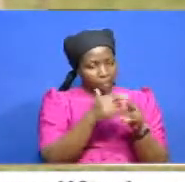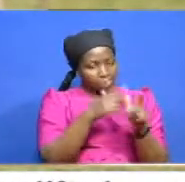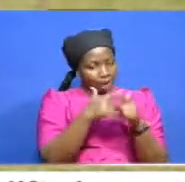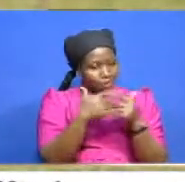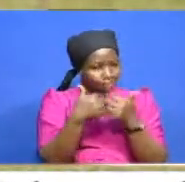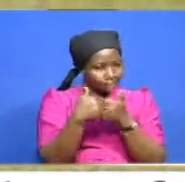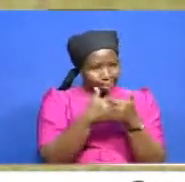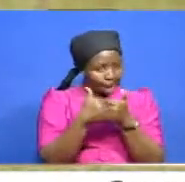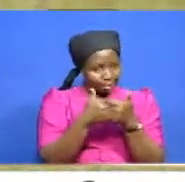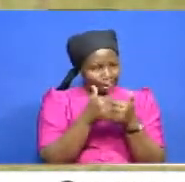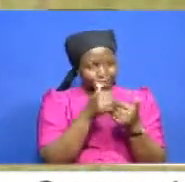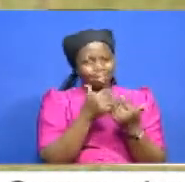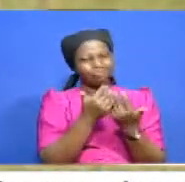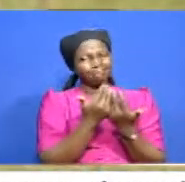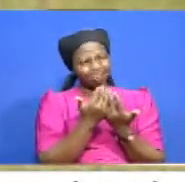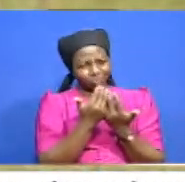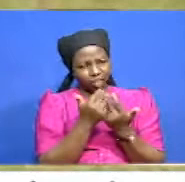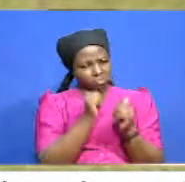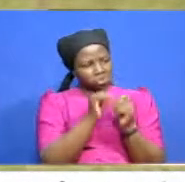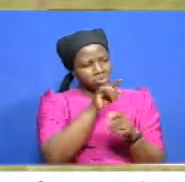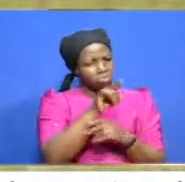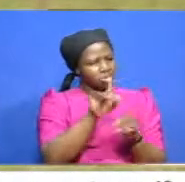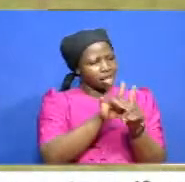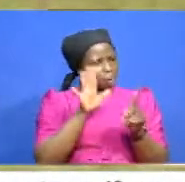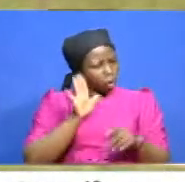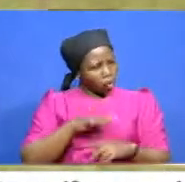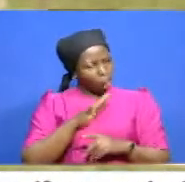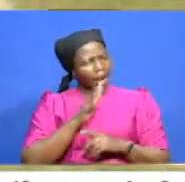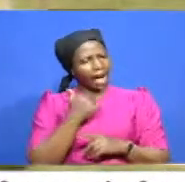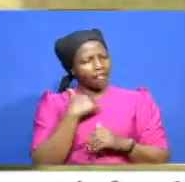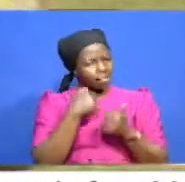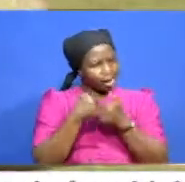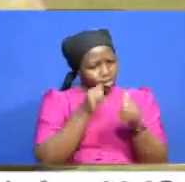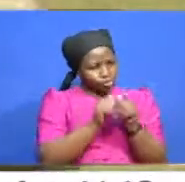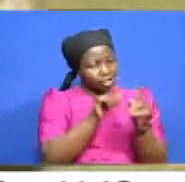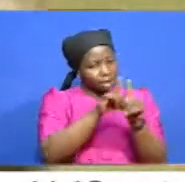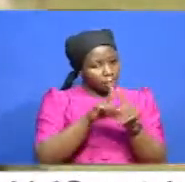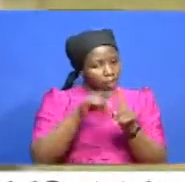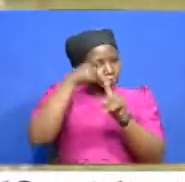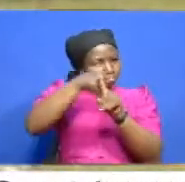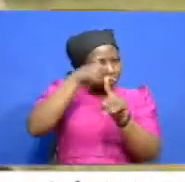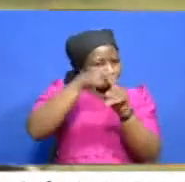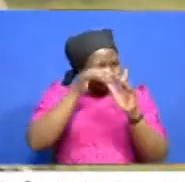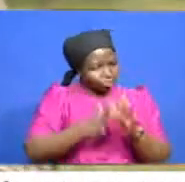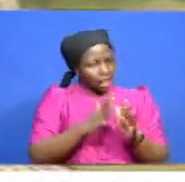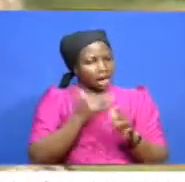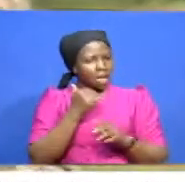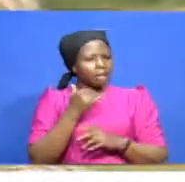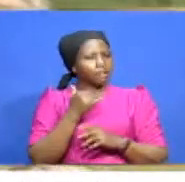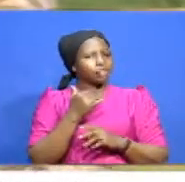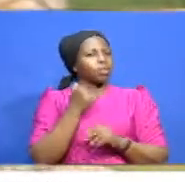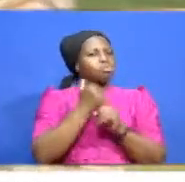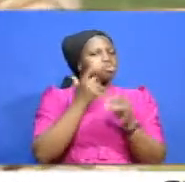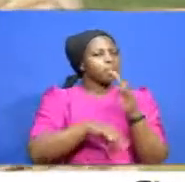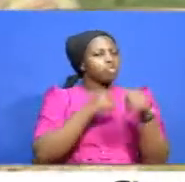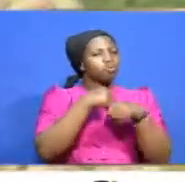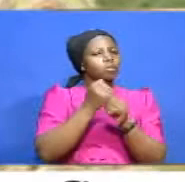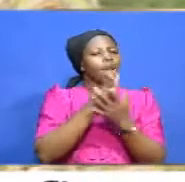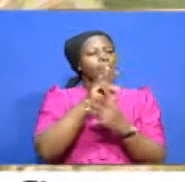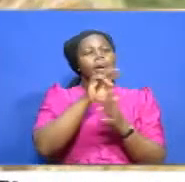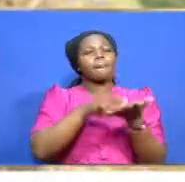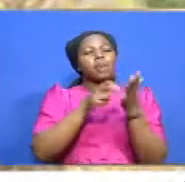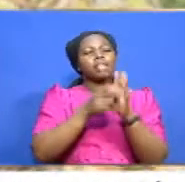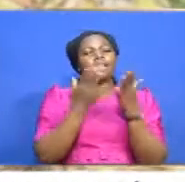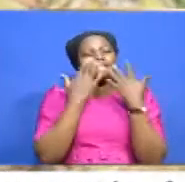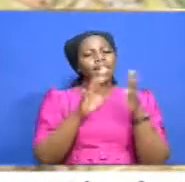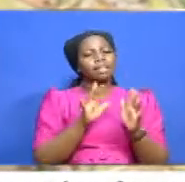zipi wewe kama mama unakumbana nazo na pia kama mwanaharakati kuona kuwa hii project hapa imeweza kukamilika.